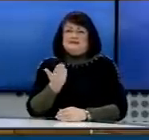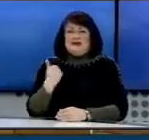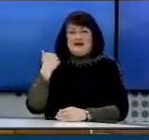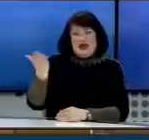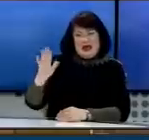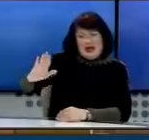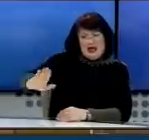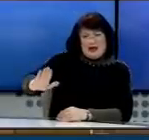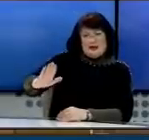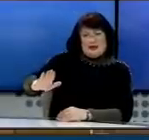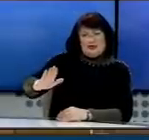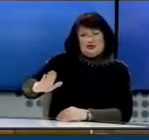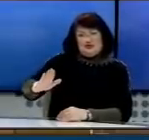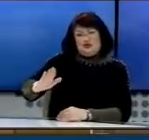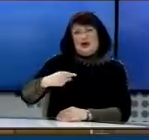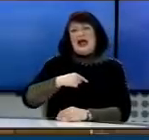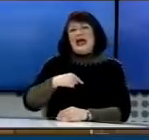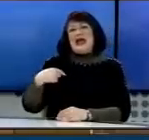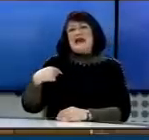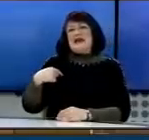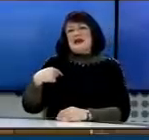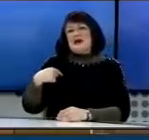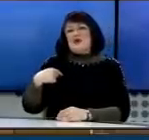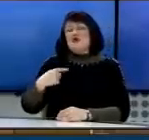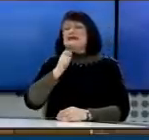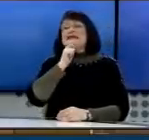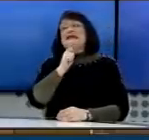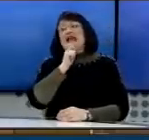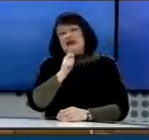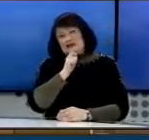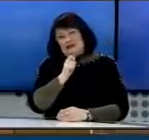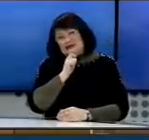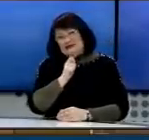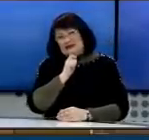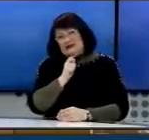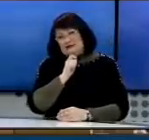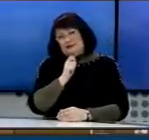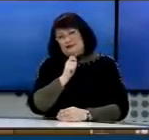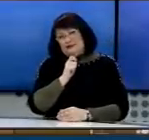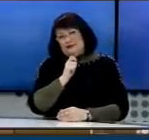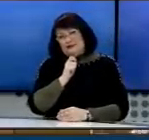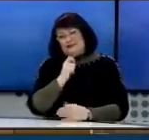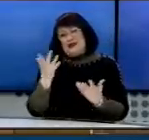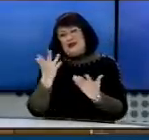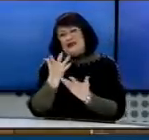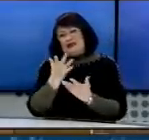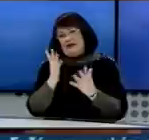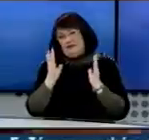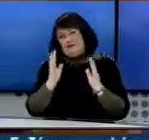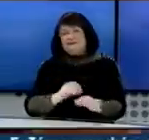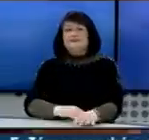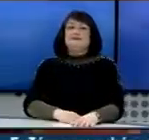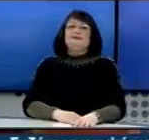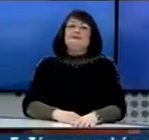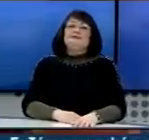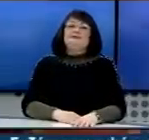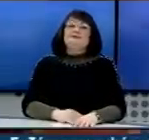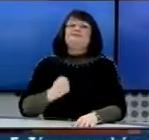εξώστη με τον αρχηγό σας να δίνει συνεντεύξεις επιτίδιας ασάφειας.